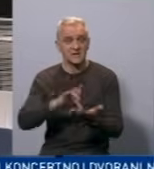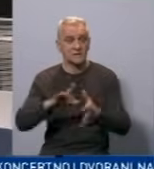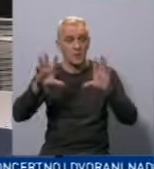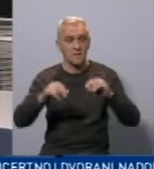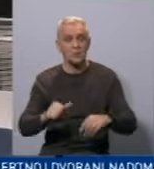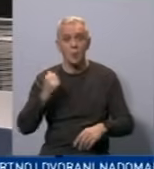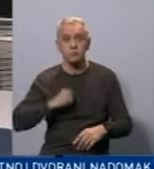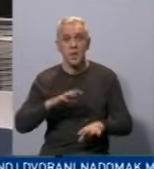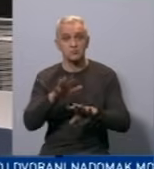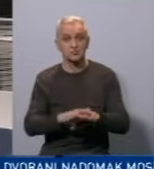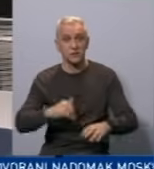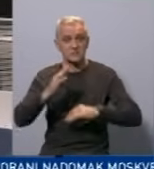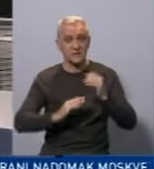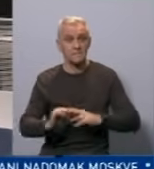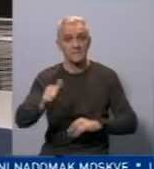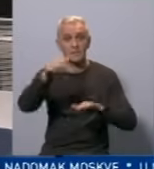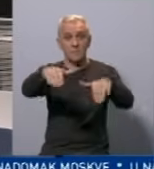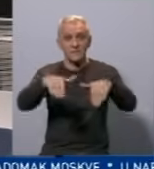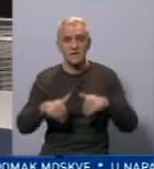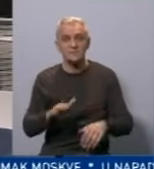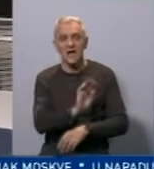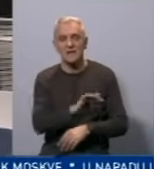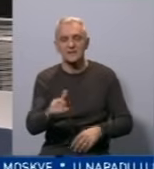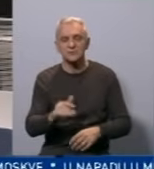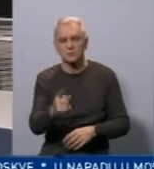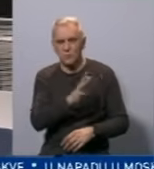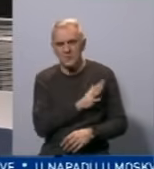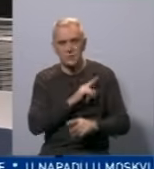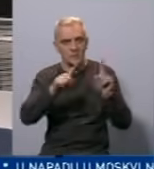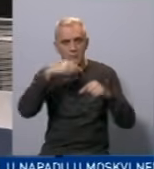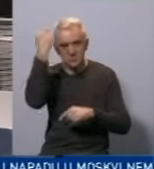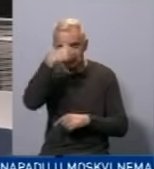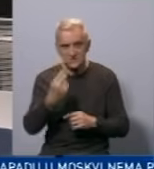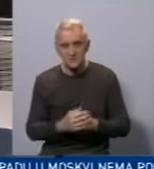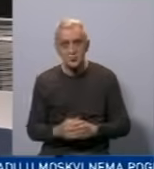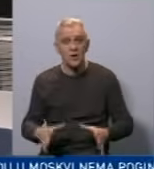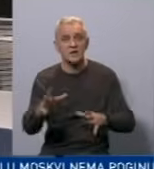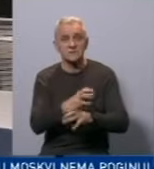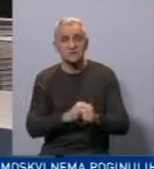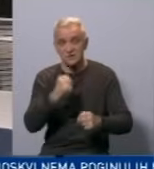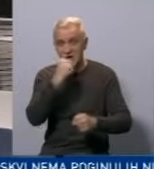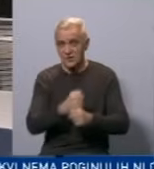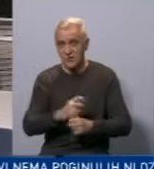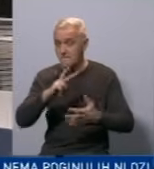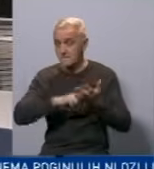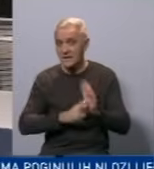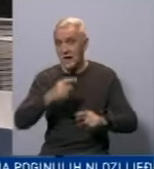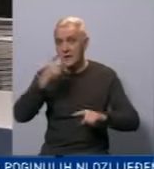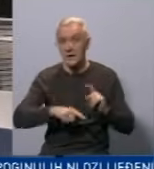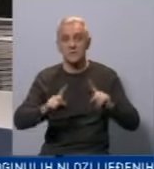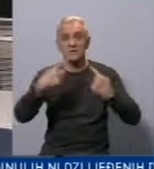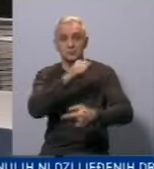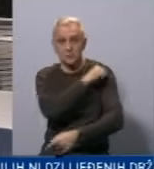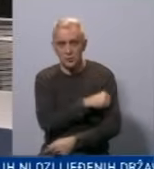Sredinom marta u Bijeljini je počela izgradnja prvog prihvatilišta za djecu u riziku u Republici Srpskoj. Završetak radova planiran je